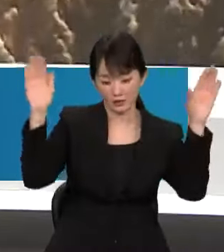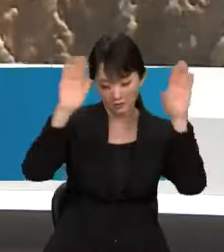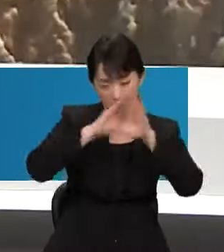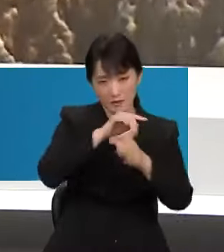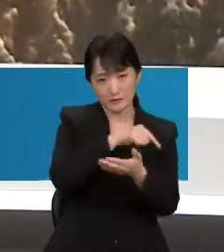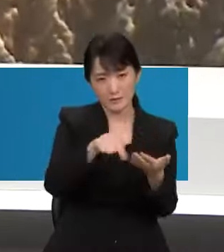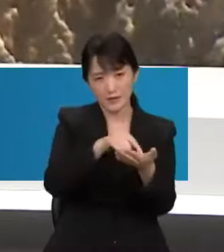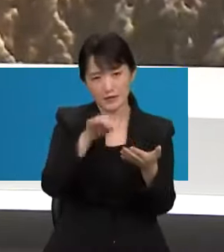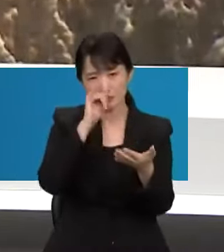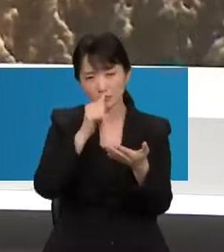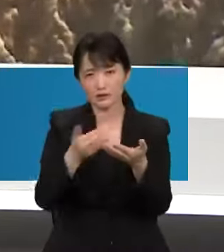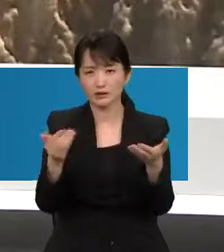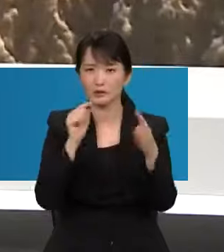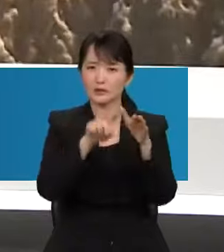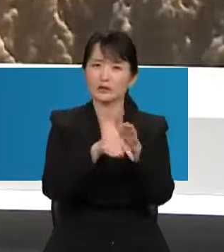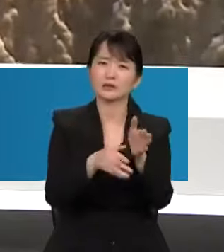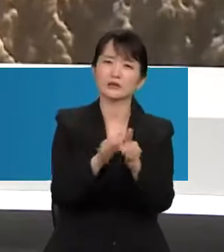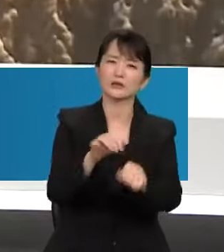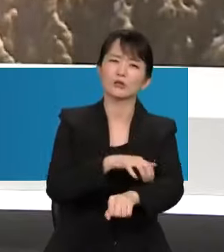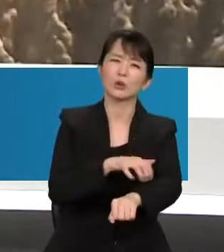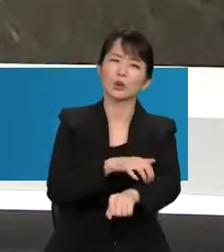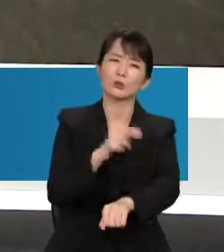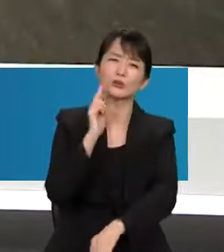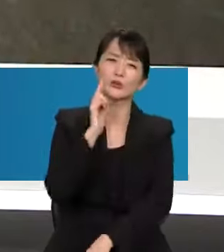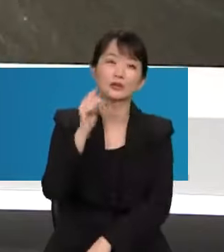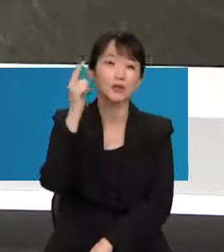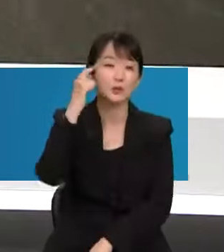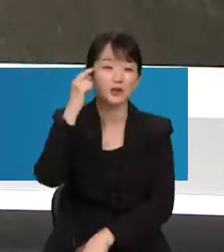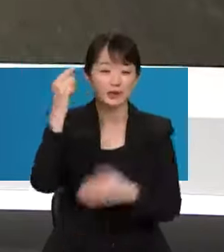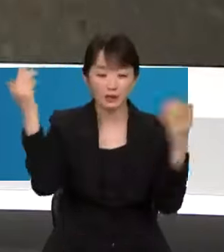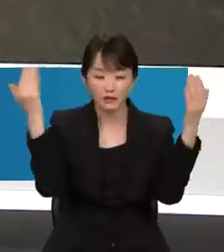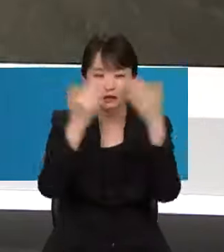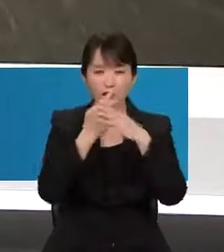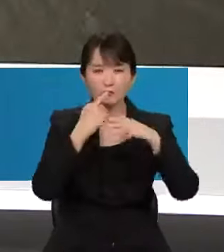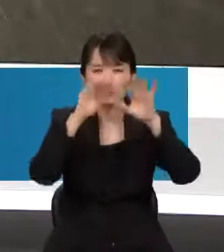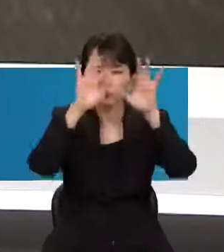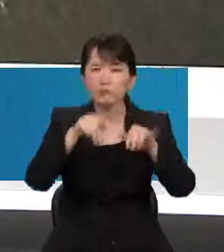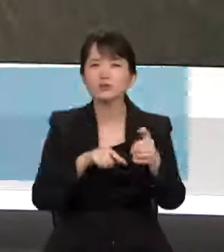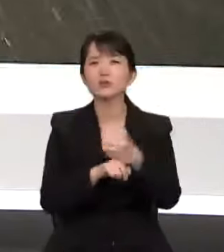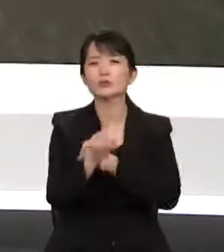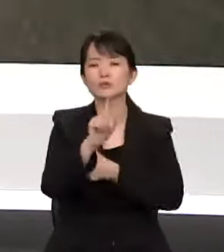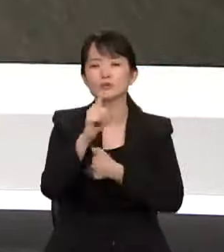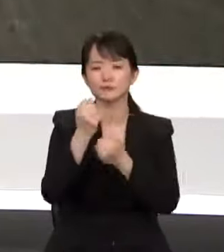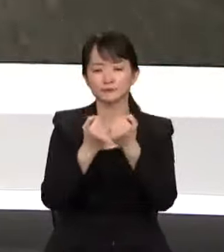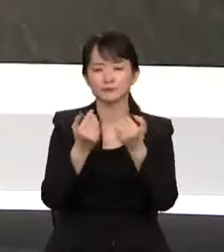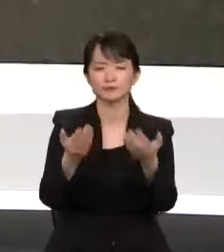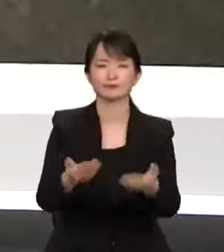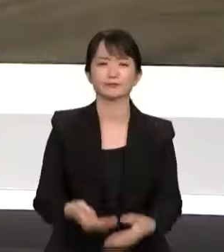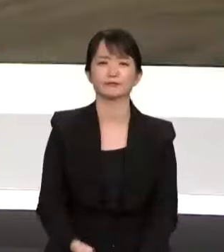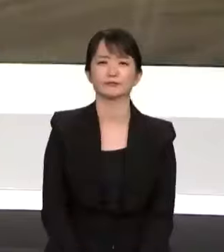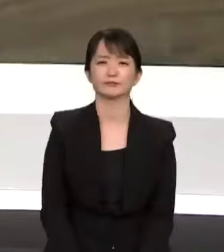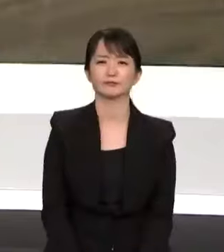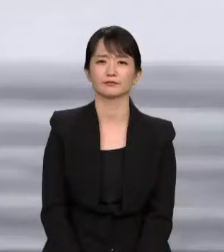출근길 시민들의 불편도 더 컸는데 왜 이런 야행성 폭설이 내린 건지 이예원